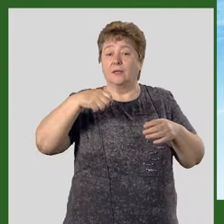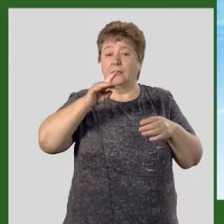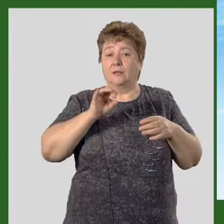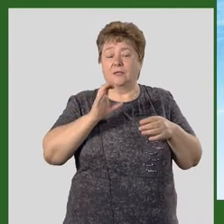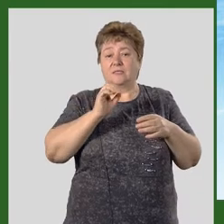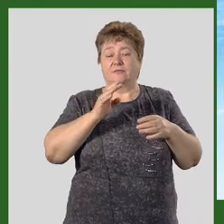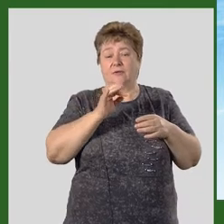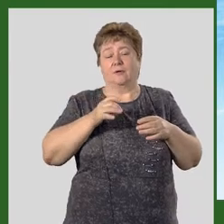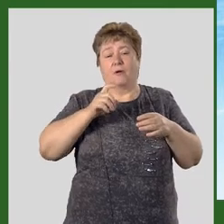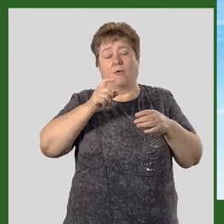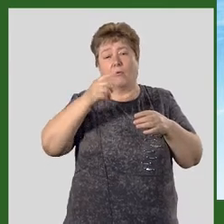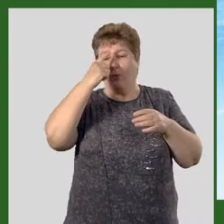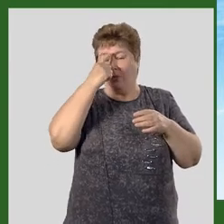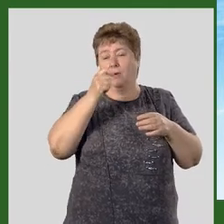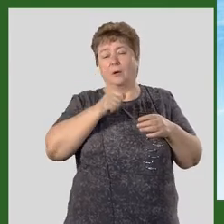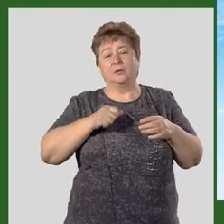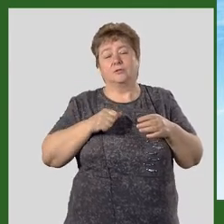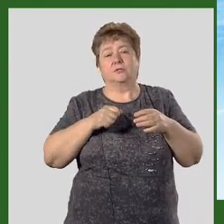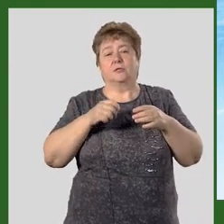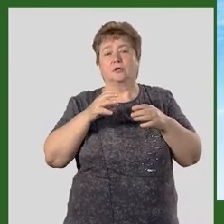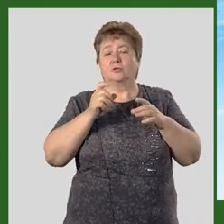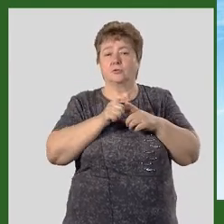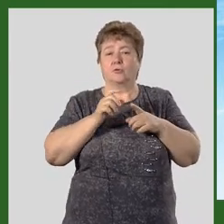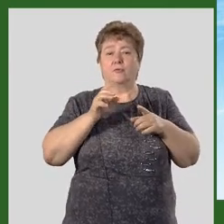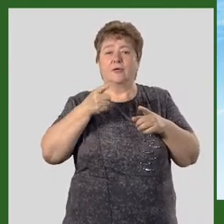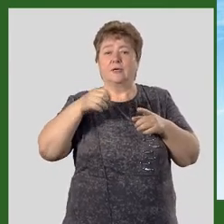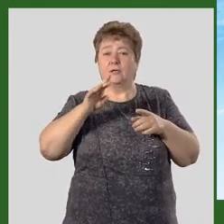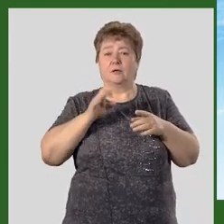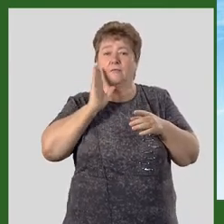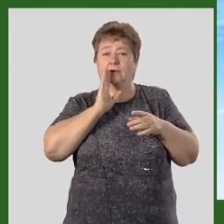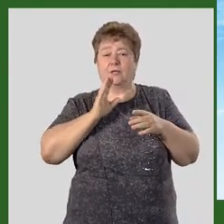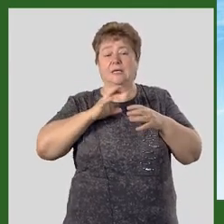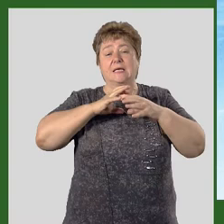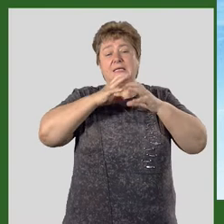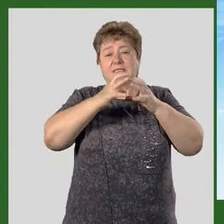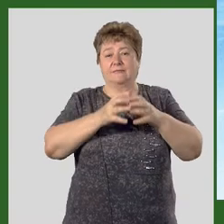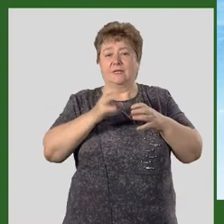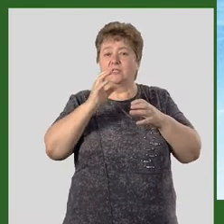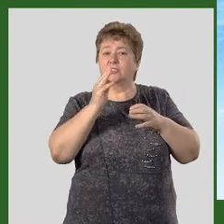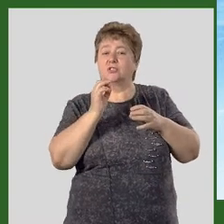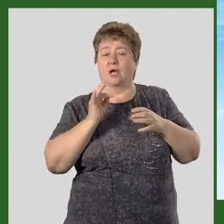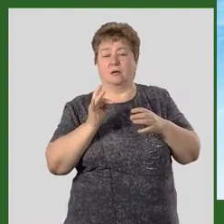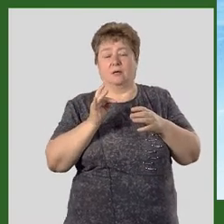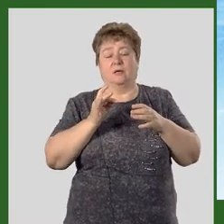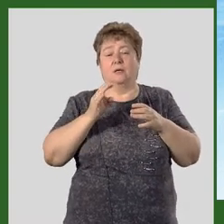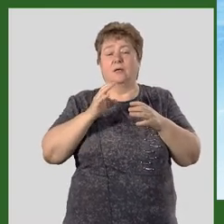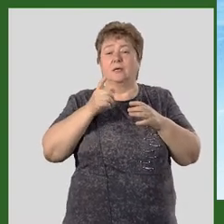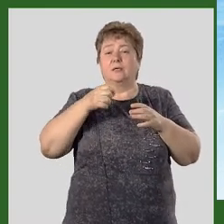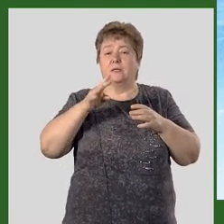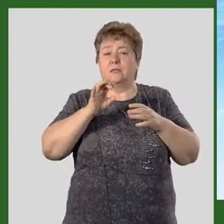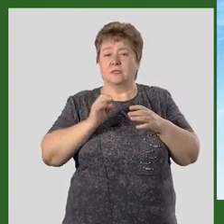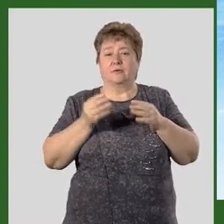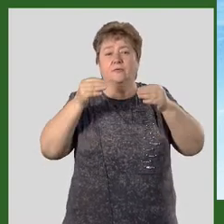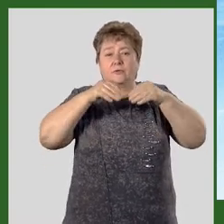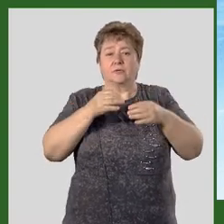Гидросфера от греческих слов «гидро» – вода, «сфера» – шар. Гидросфера включает